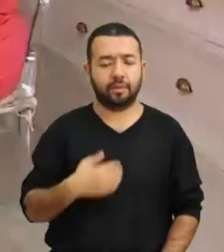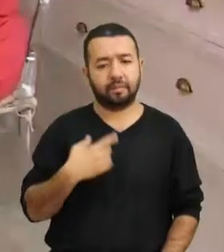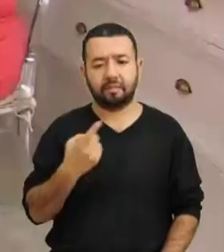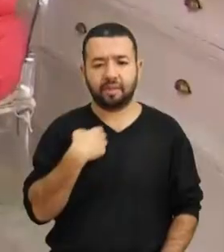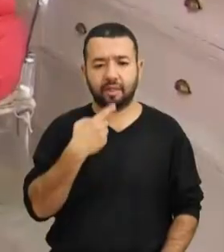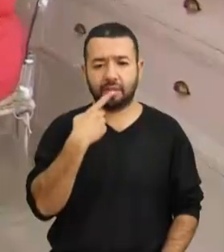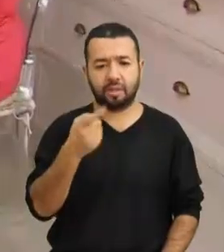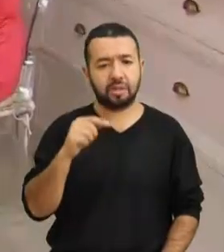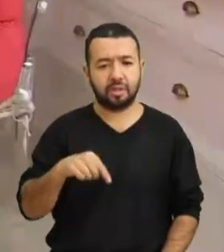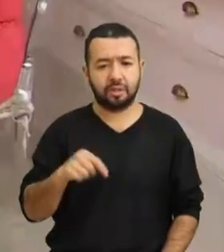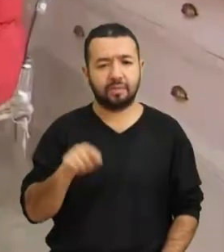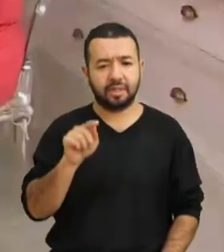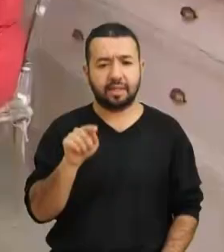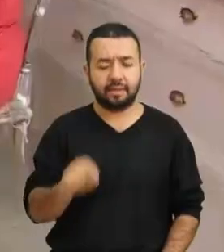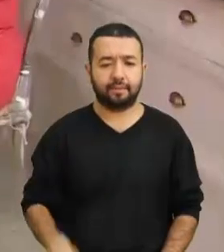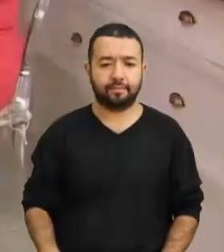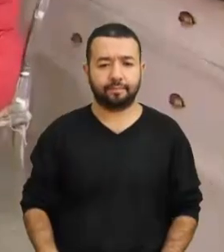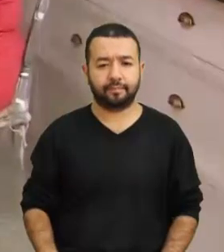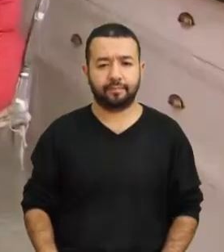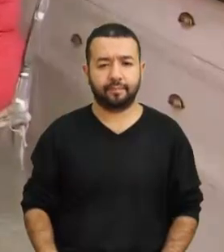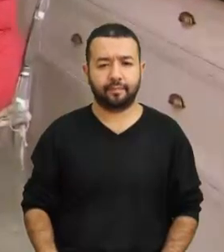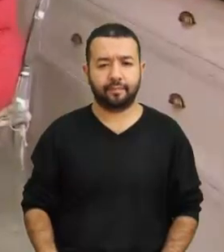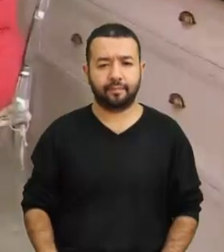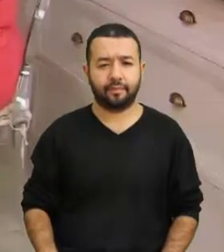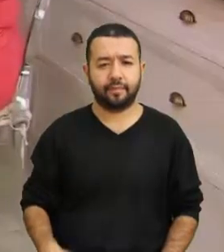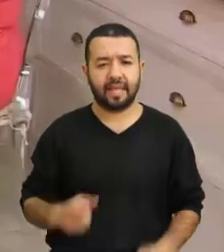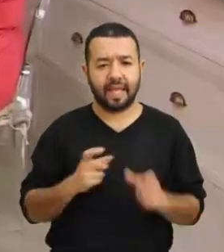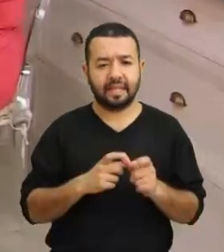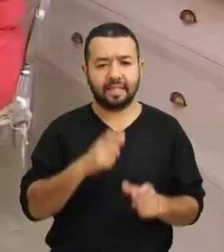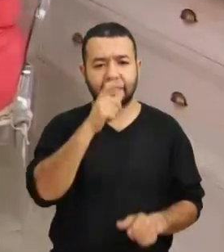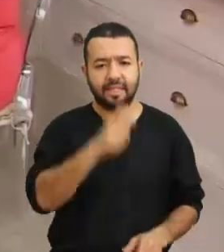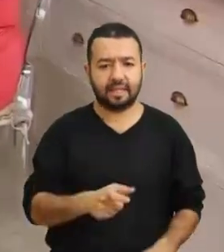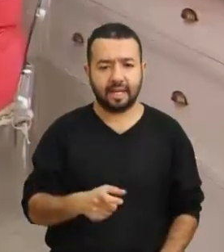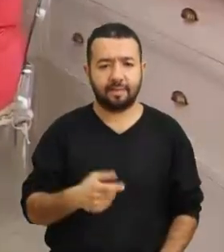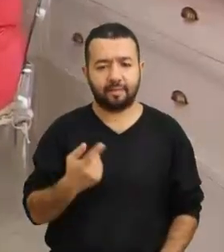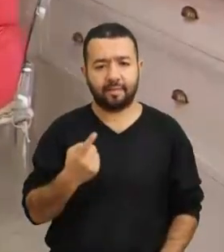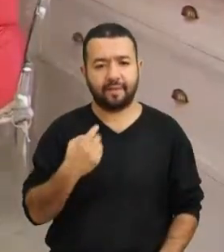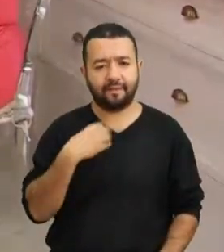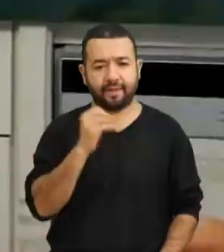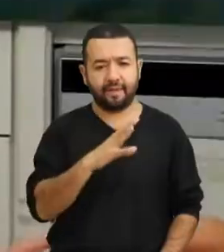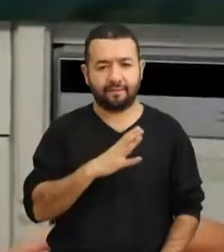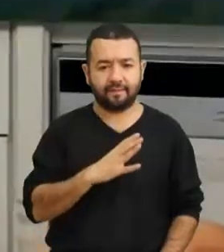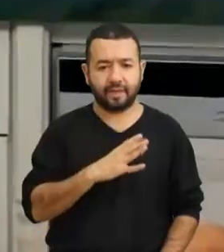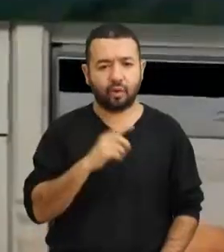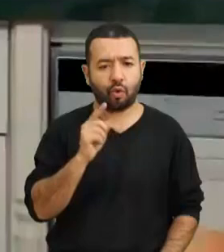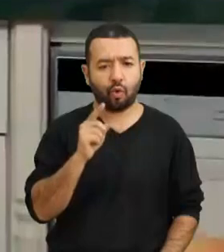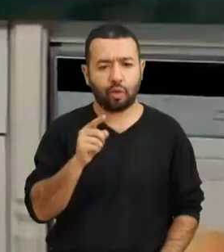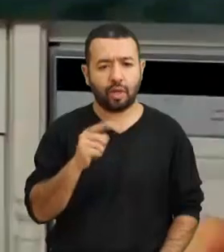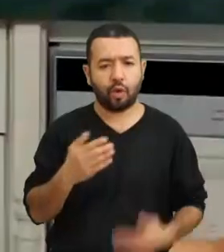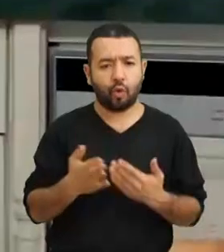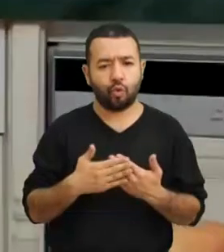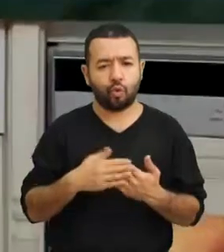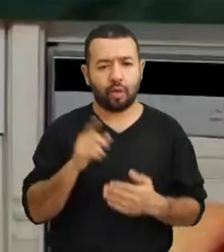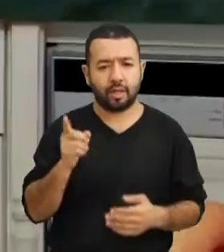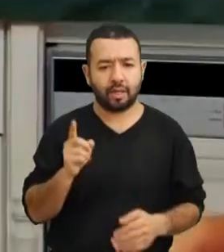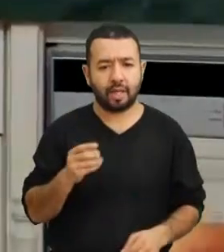diyorum, şimdi sen, hani şimdi Zarp ve Riyam Hanım evlenecekler ya... ...onların diyorum